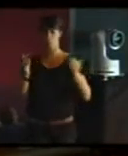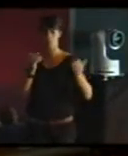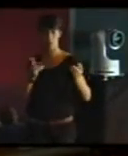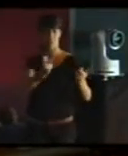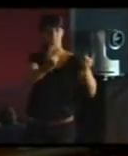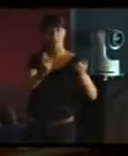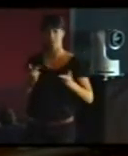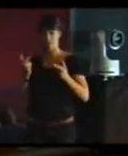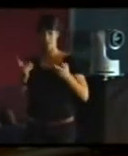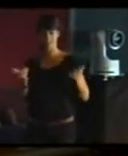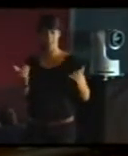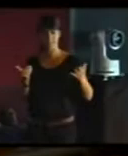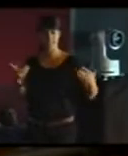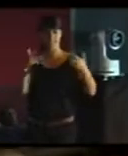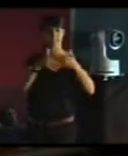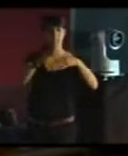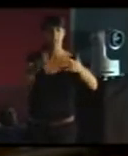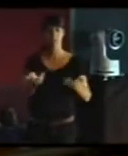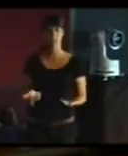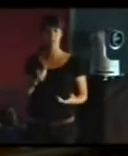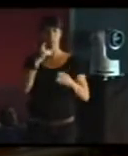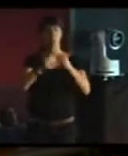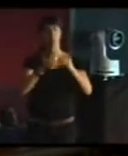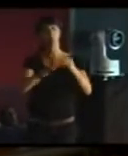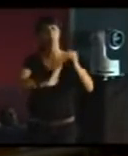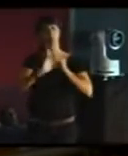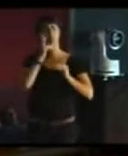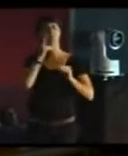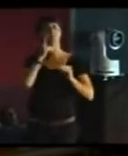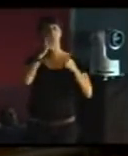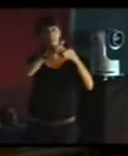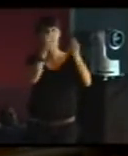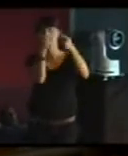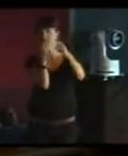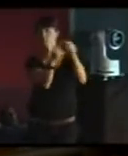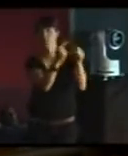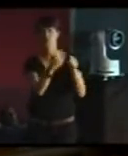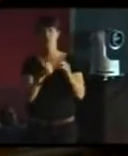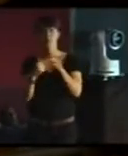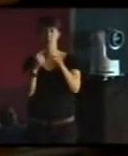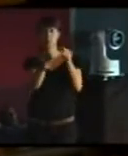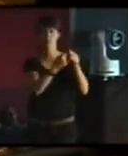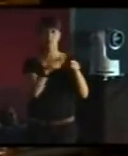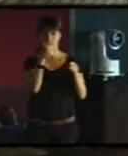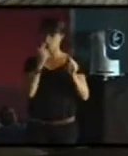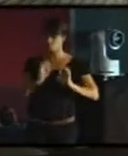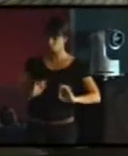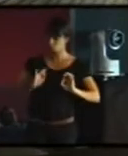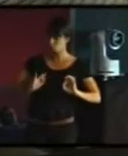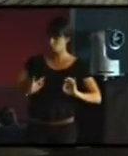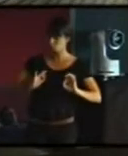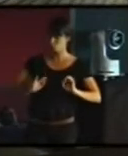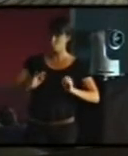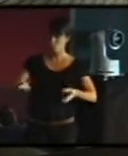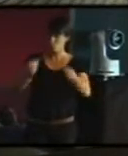qui sont celles d'un monde effectivement complexe. Il semble que. Et s'y soit retrouvé. Oui, mais je suis totalement d'accord, mais ça n'a rien à voir avec